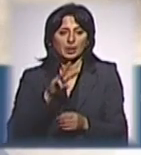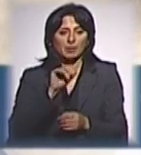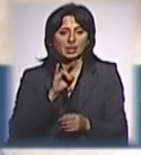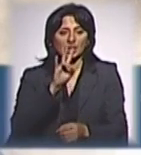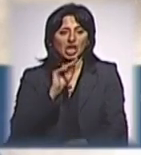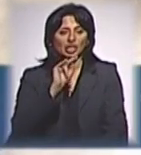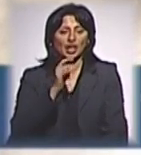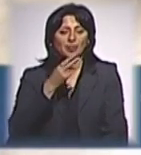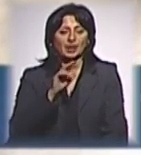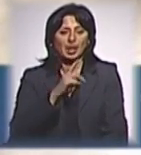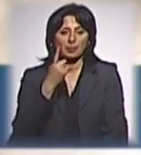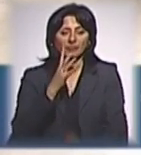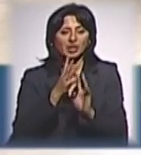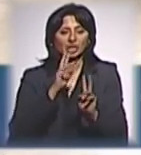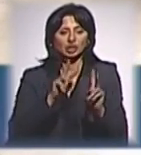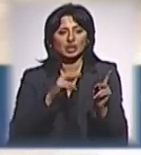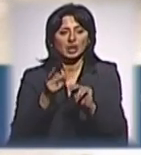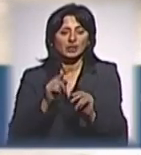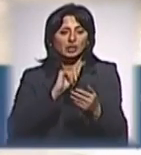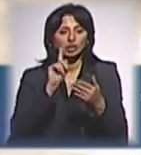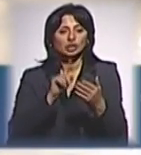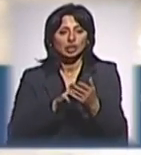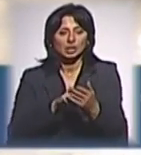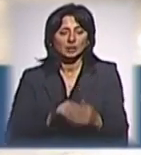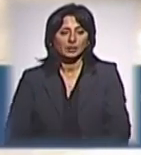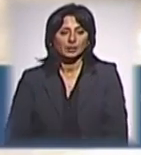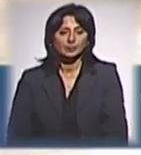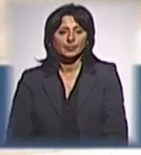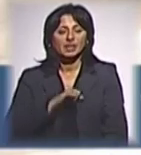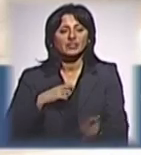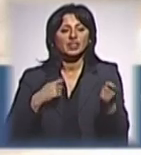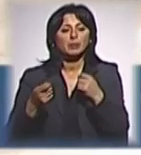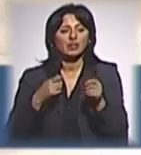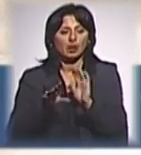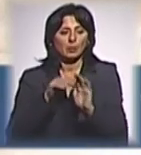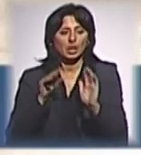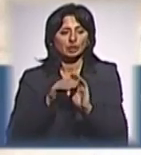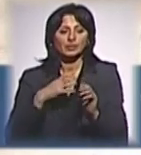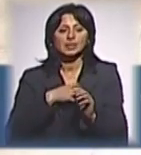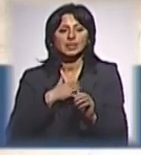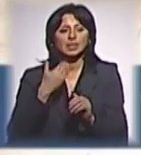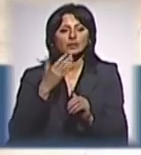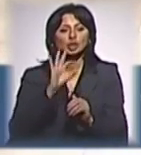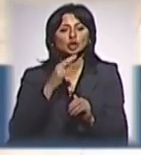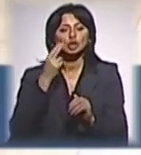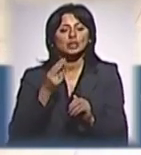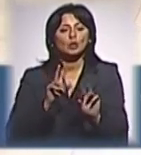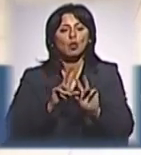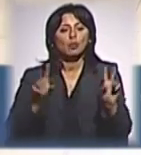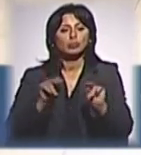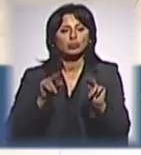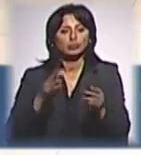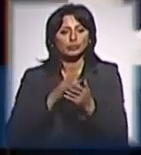მანანა ნაჭყებიასთან მინდა პირველ რიგში გადავიდე შეკითხვით. თვითმმართველობის არჩევნებში ძირითადად მაინც სოციალურ